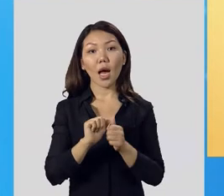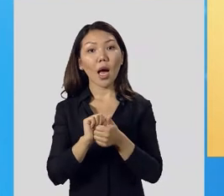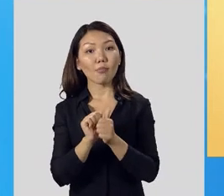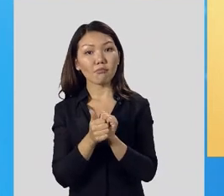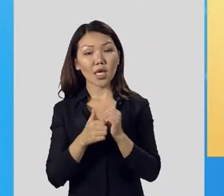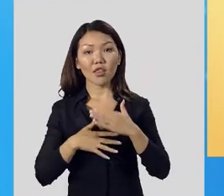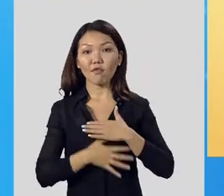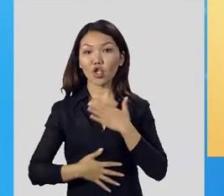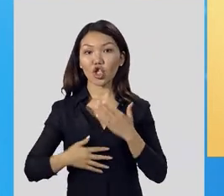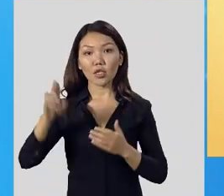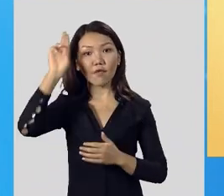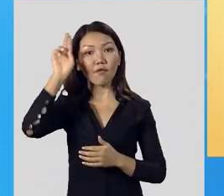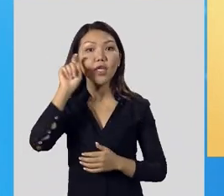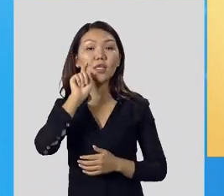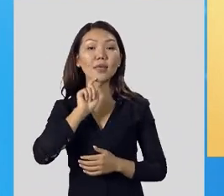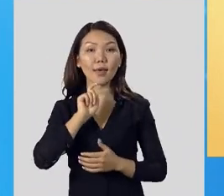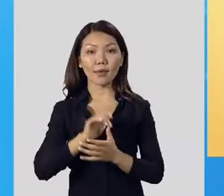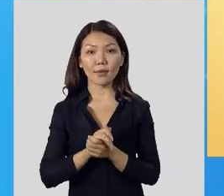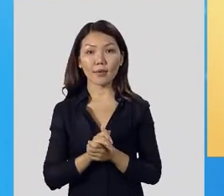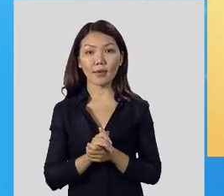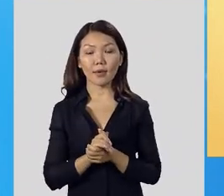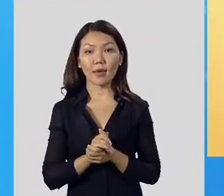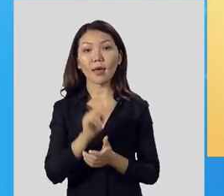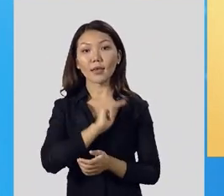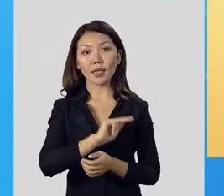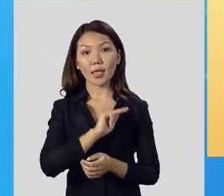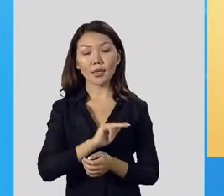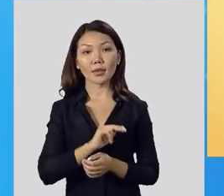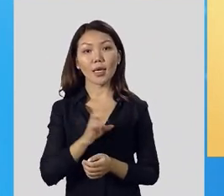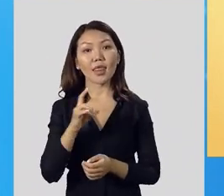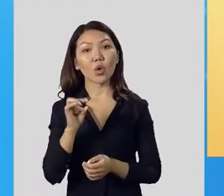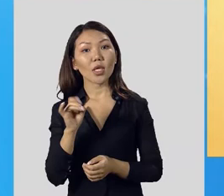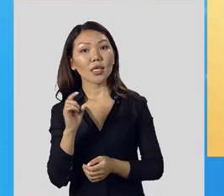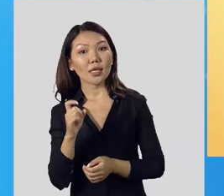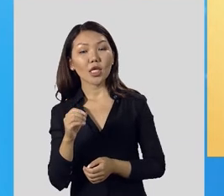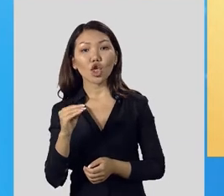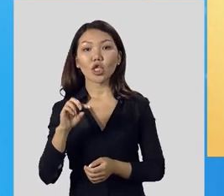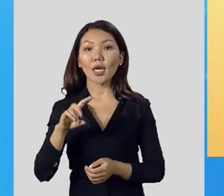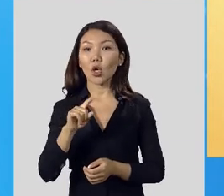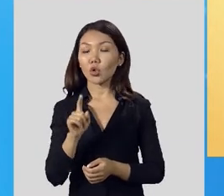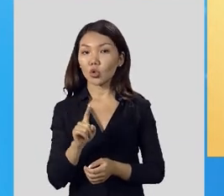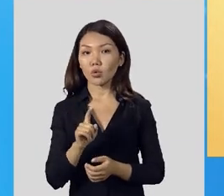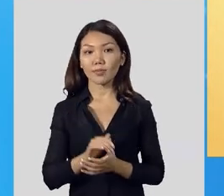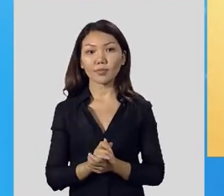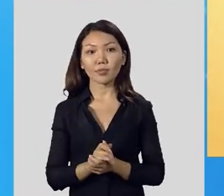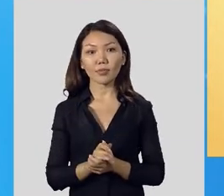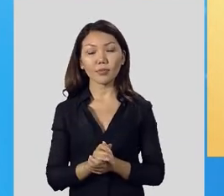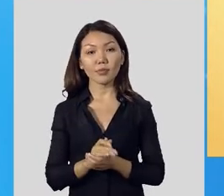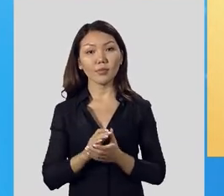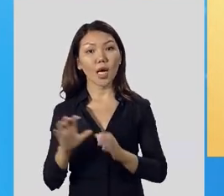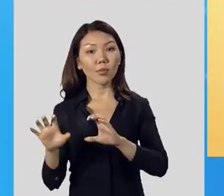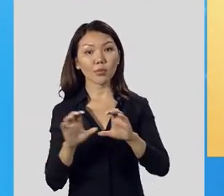веществ, выделение, деятельность эндокринных желез, то есть обеспечивает трофические